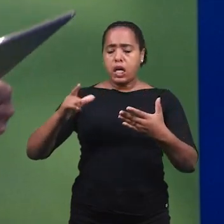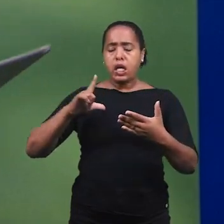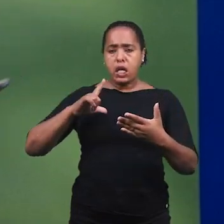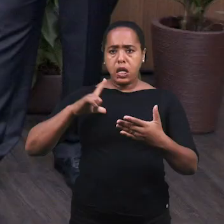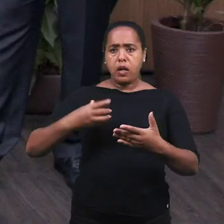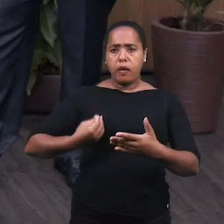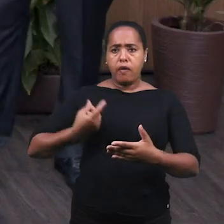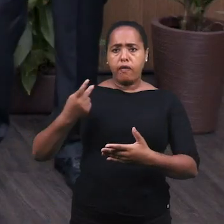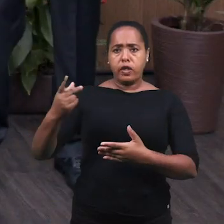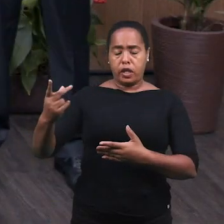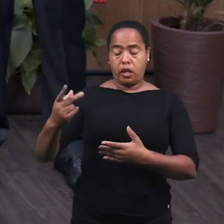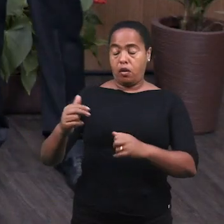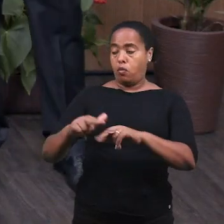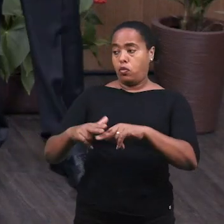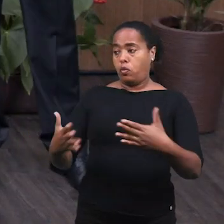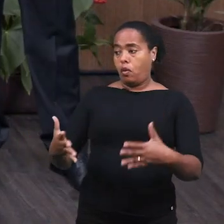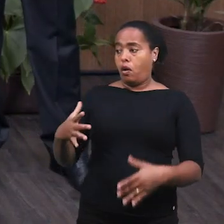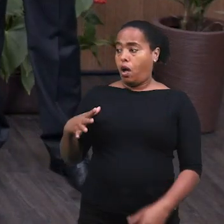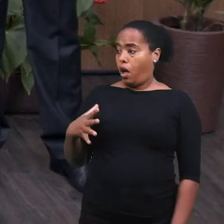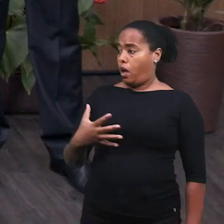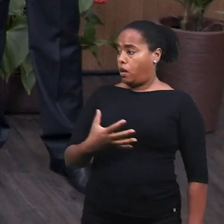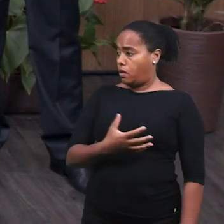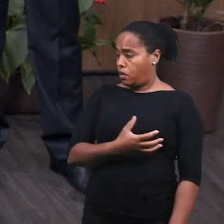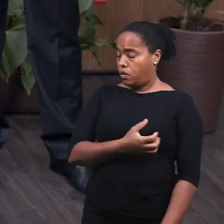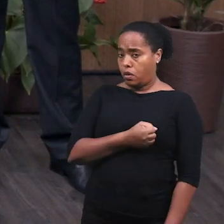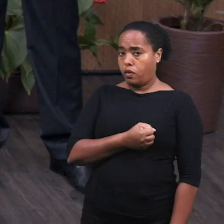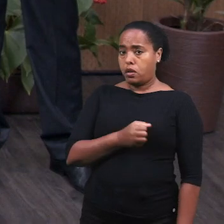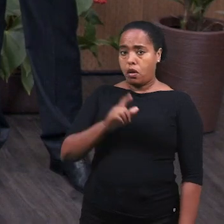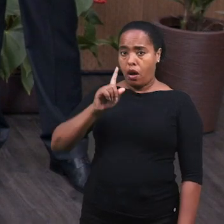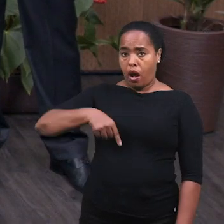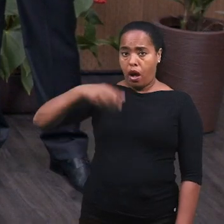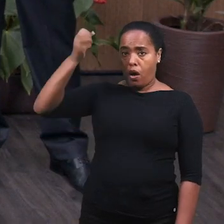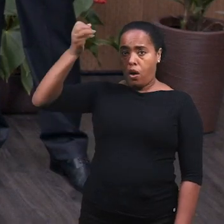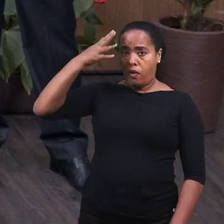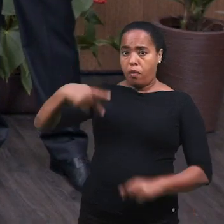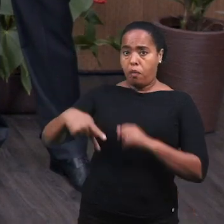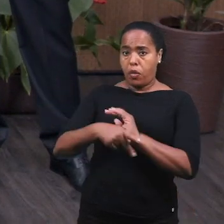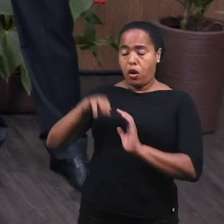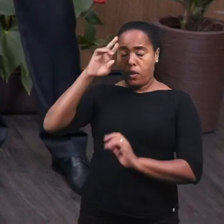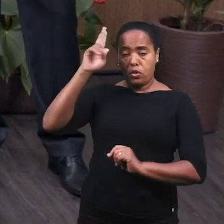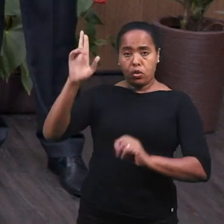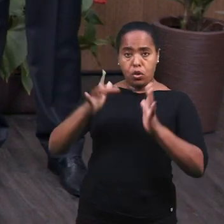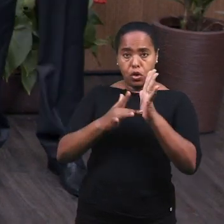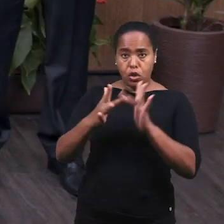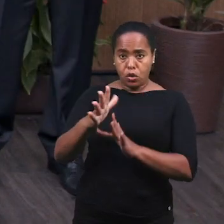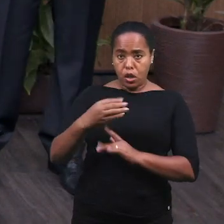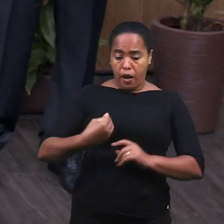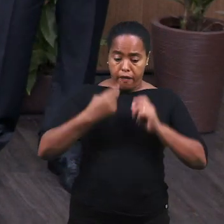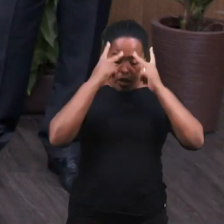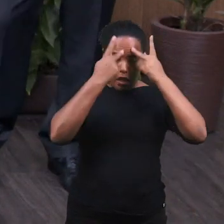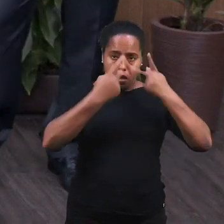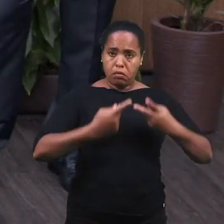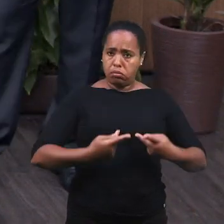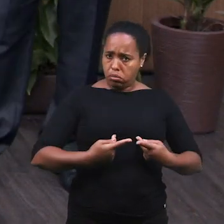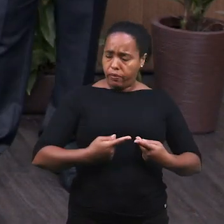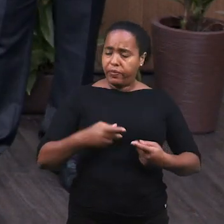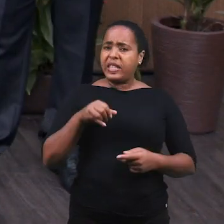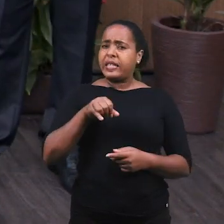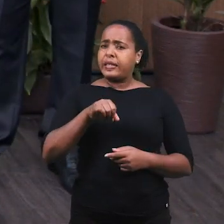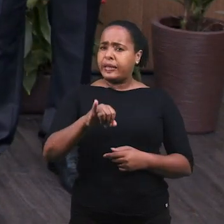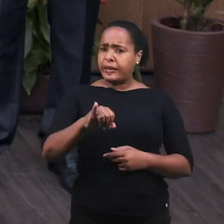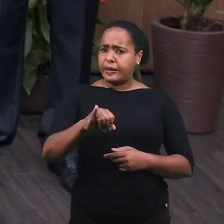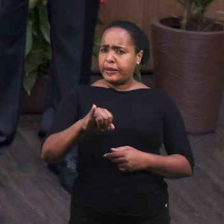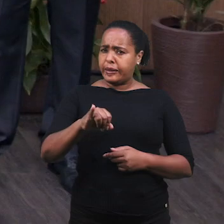Иисуса, который имеет жизнь вечную. Даже потому, что спасение – это откровение